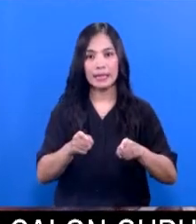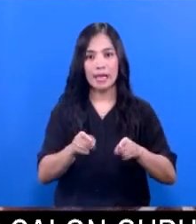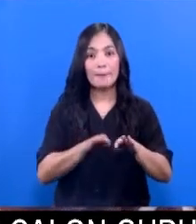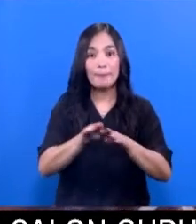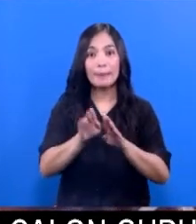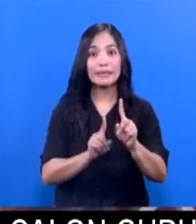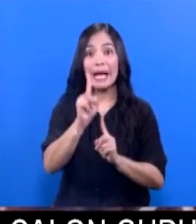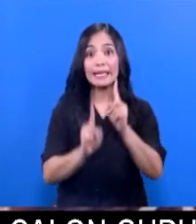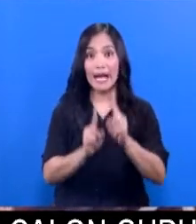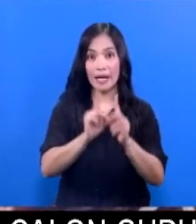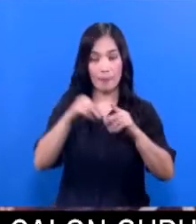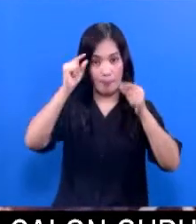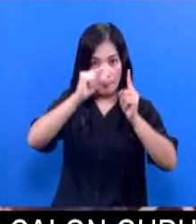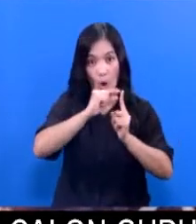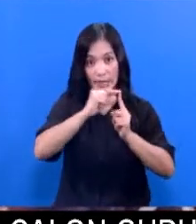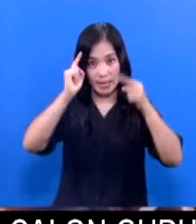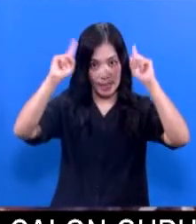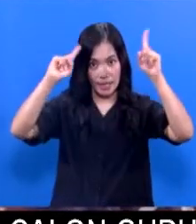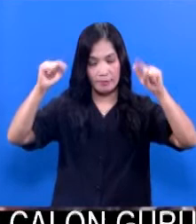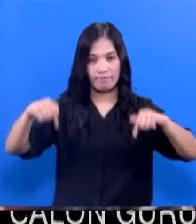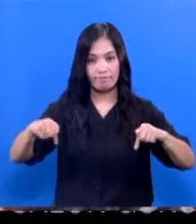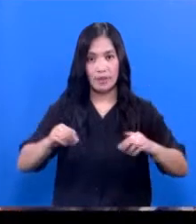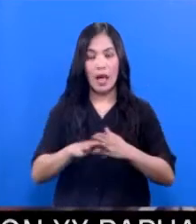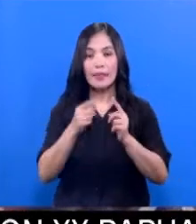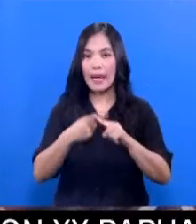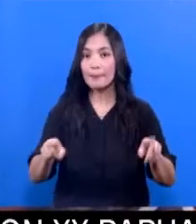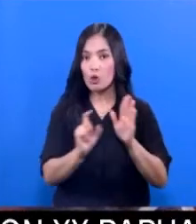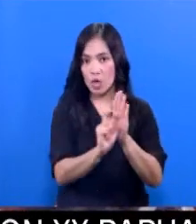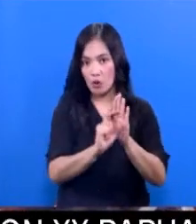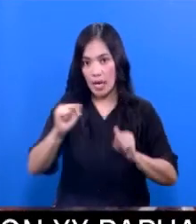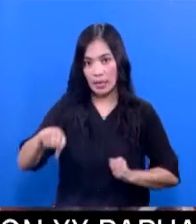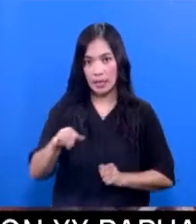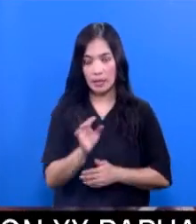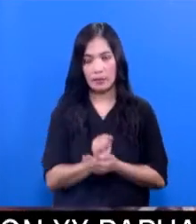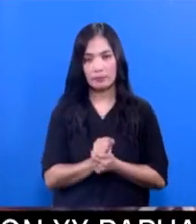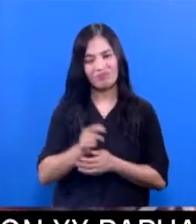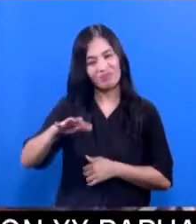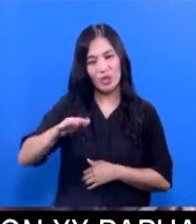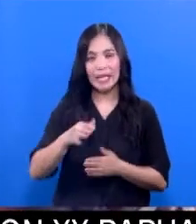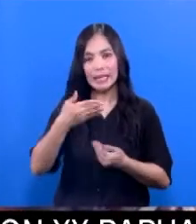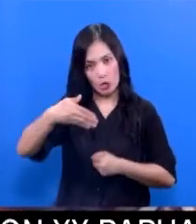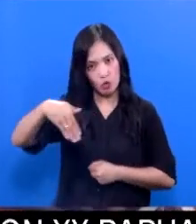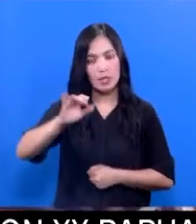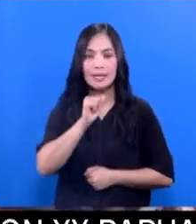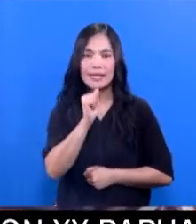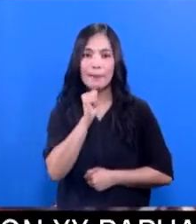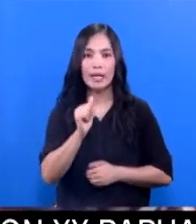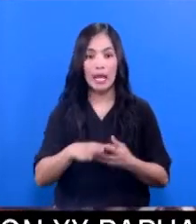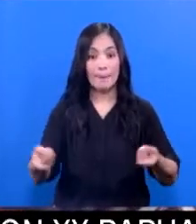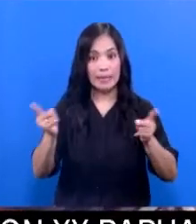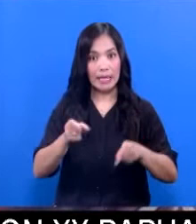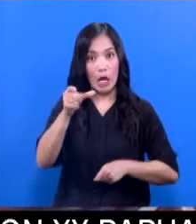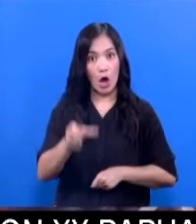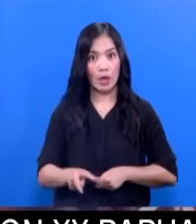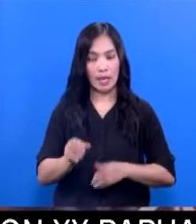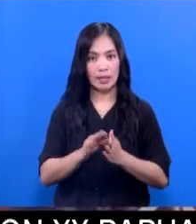ya. Nah, tapi undang-undang ini kan mungkin akan terus berlangsung, siapapun nanti yang berkuasa, dia